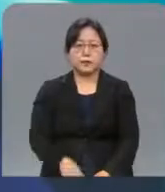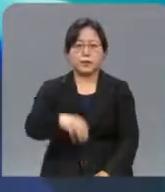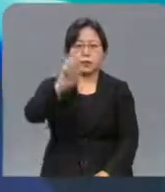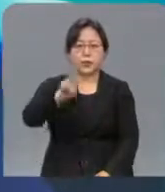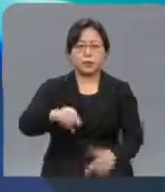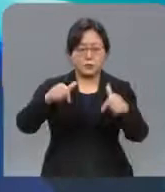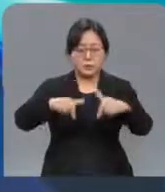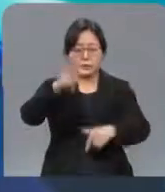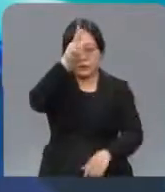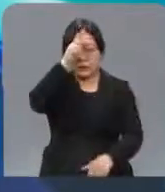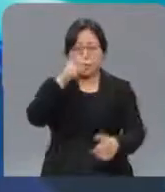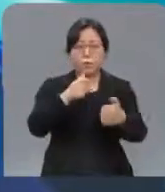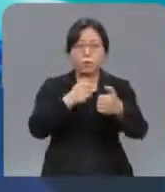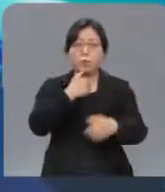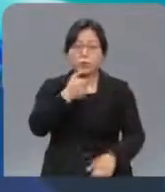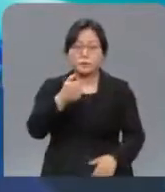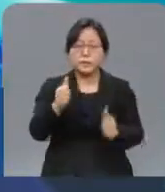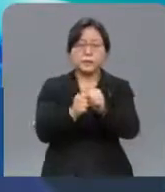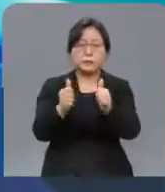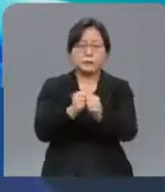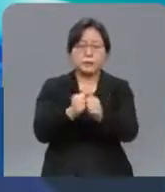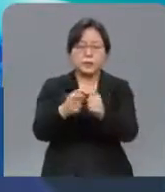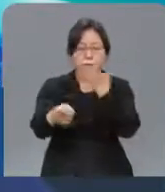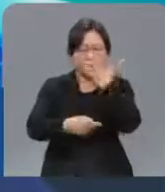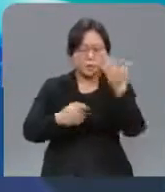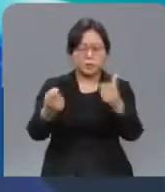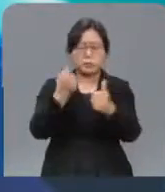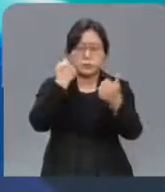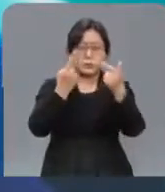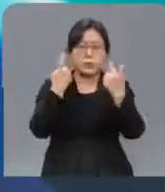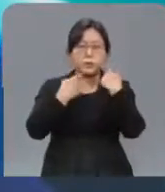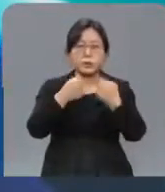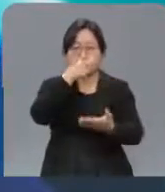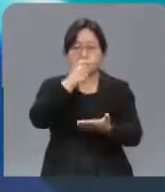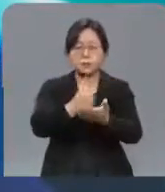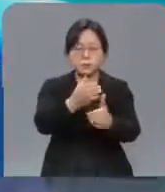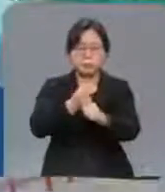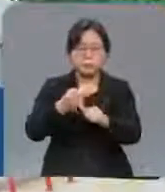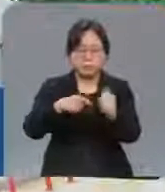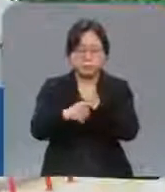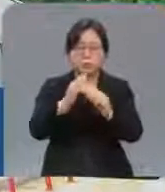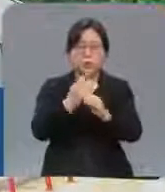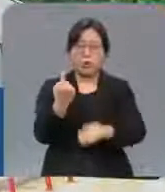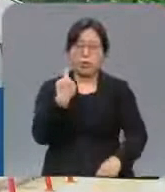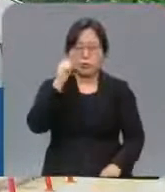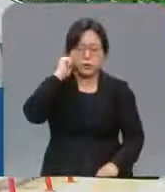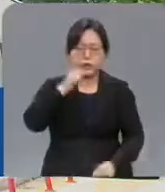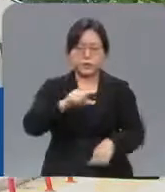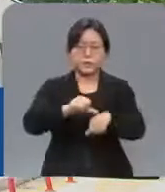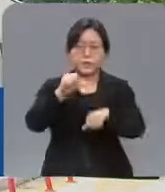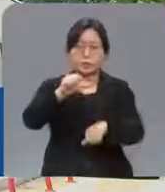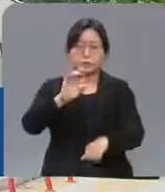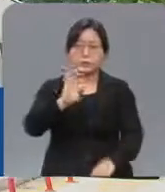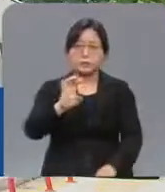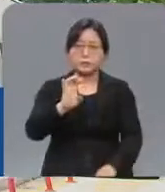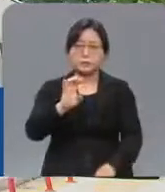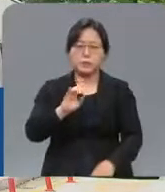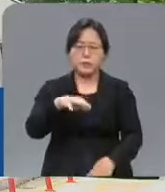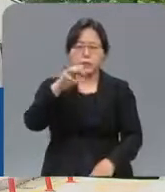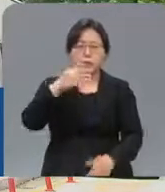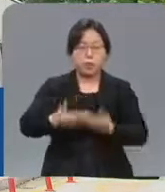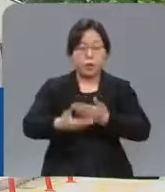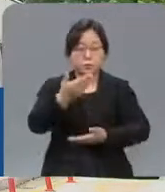광주 서부경찰서는 50대 남성 a 씨를 강도상해 혐의로 붙잡아 조사하고 있습니다 a 씨는 어제 새벽 5시 40분 점 광수씨